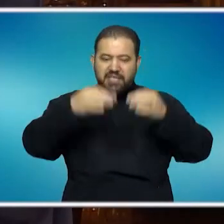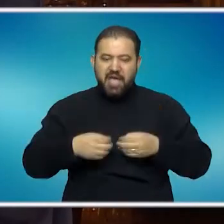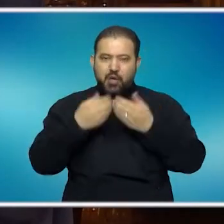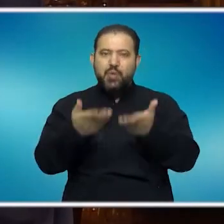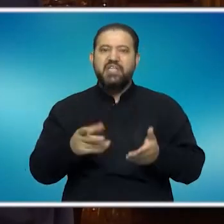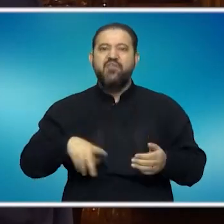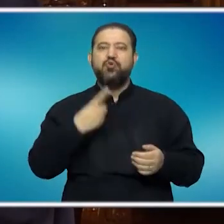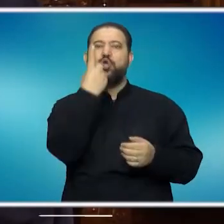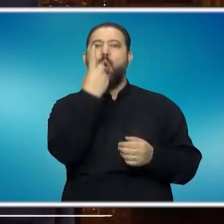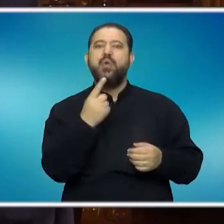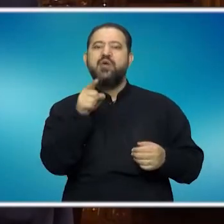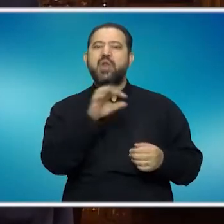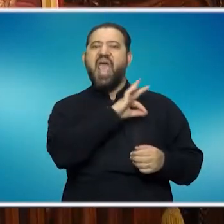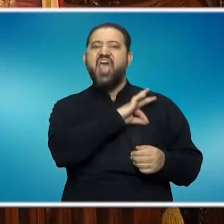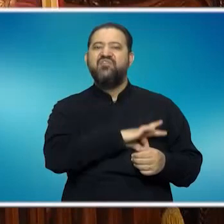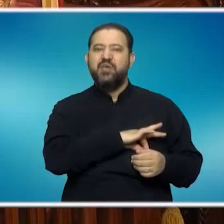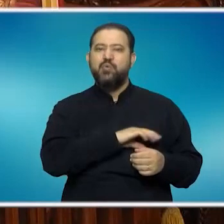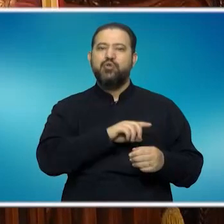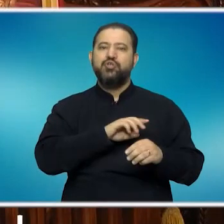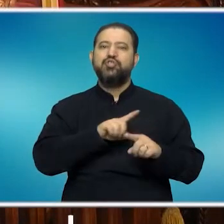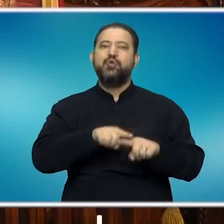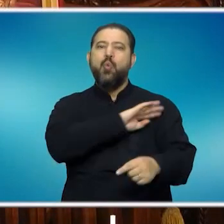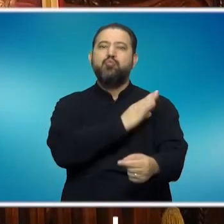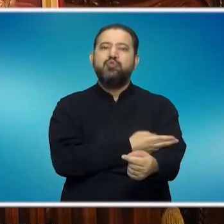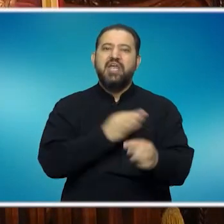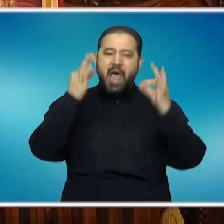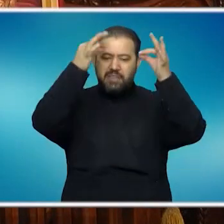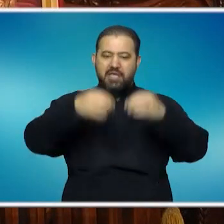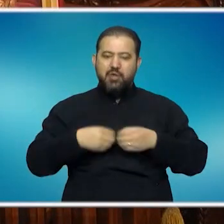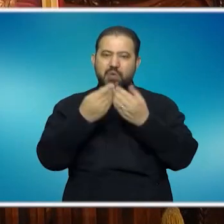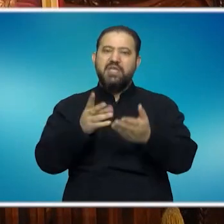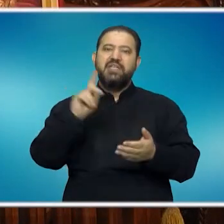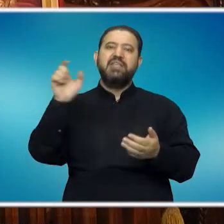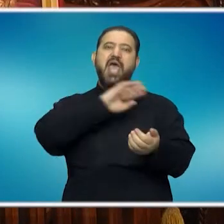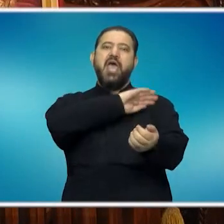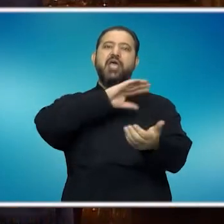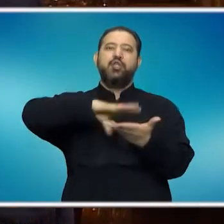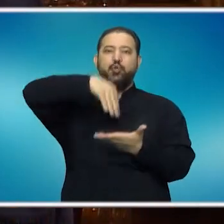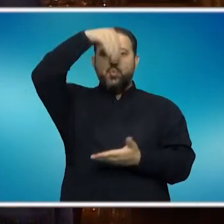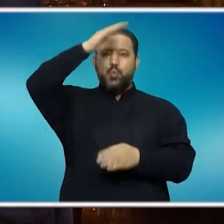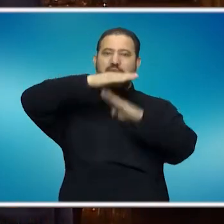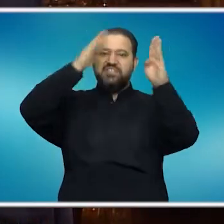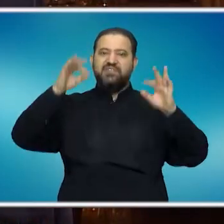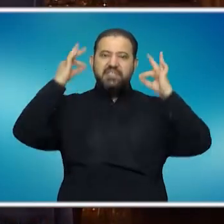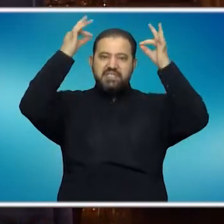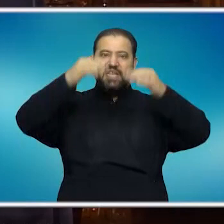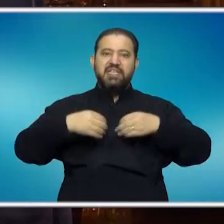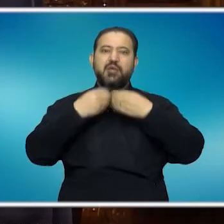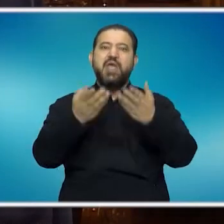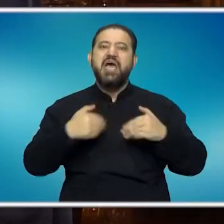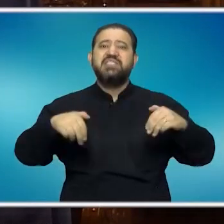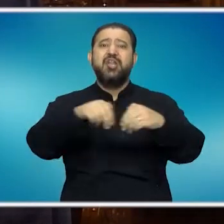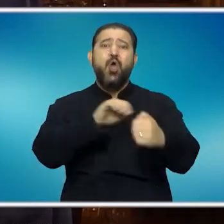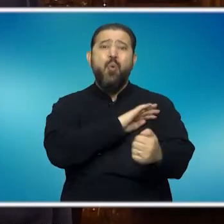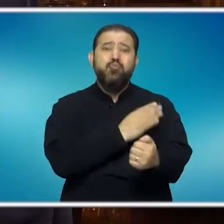tot dăruită, a fost și unicul ei fiu. Înțelege? Și cu puterea dată de Duhul Sfânt să-L iubească atât de mult încât